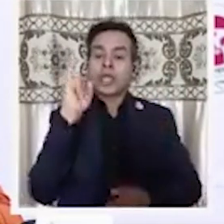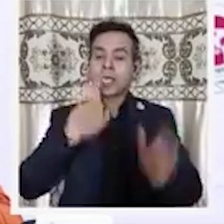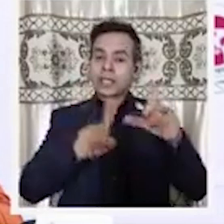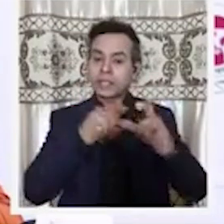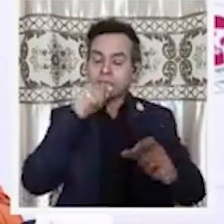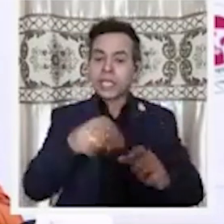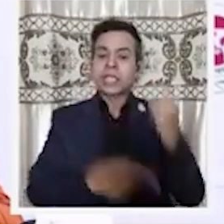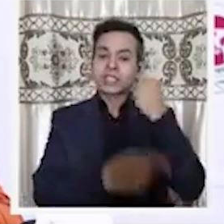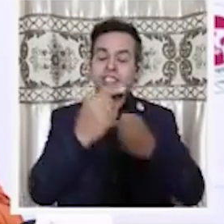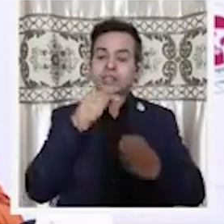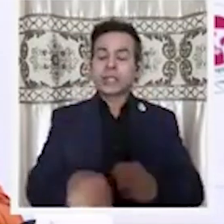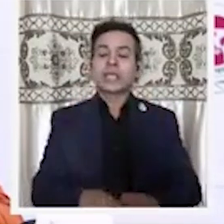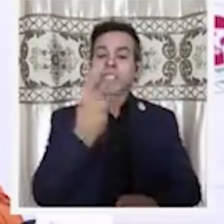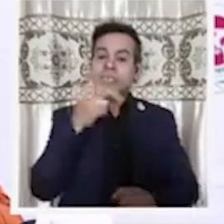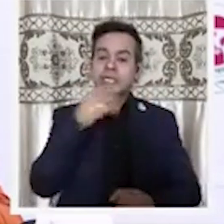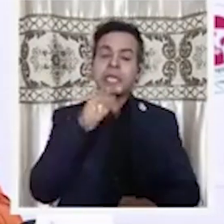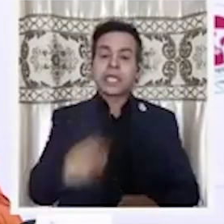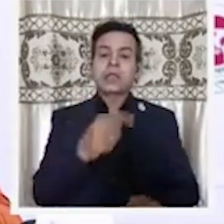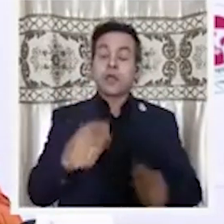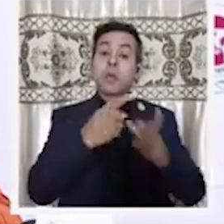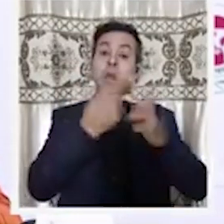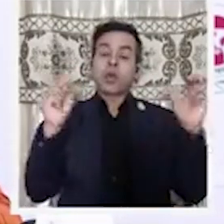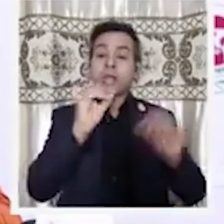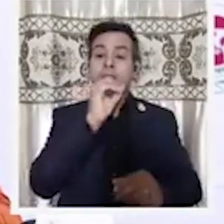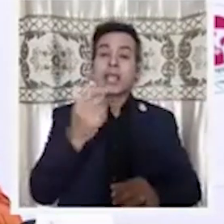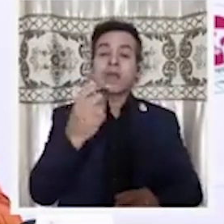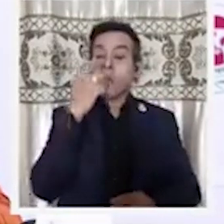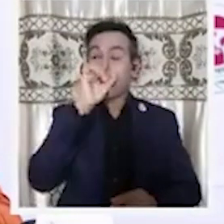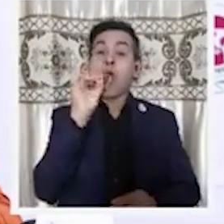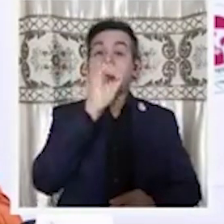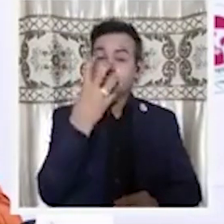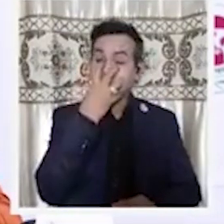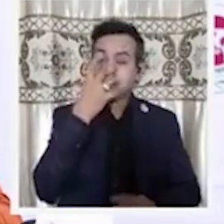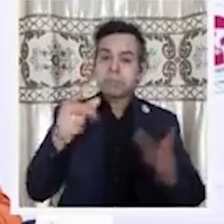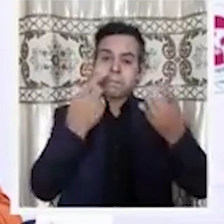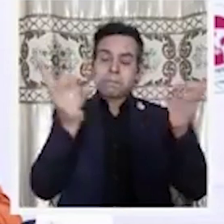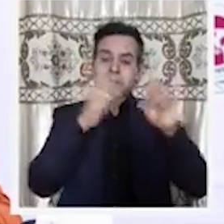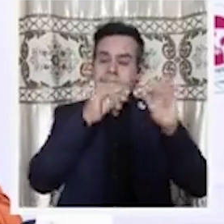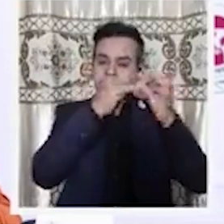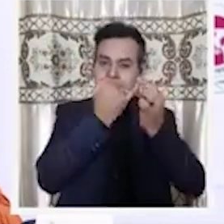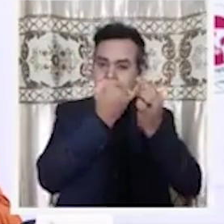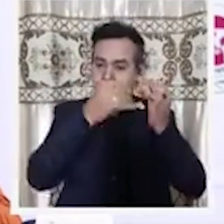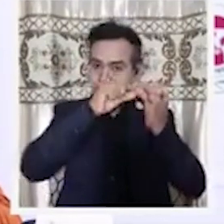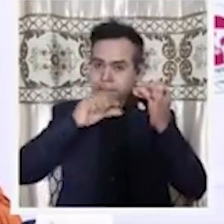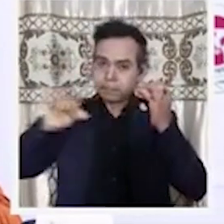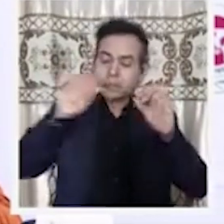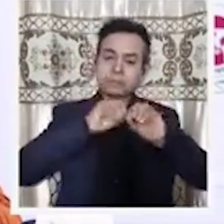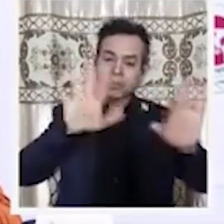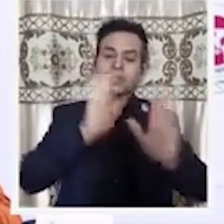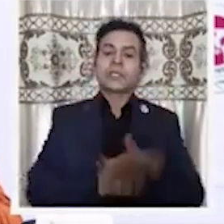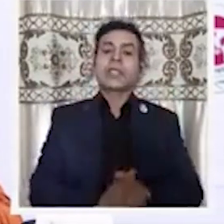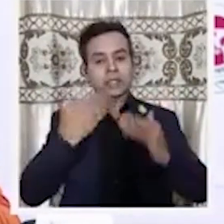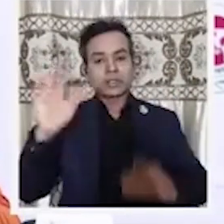হাসপাতাল, কুর্মিটোড়া জেনারেল হাসপাতাল এবং শহীদ সরদ্দে হাসপাতালে লিকুইড অক্সিজেন ট্যাঙ্ক এবং কেন্দ্রীয় অক্সিজেন লাইন স্থাপন